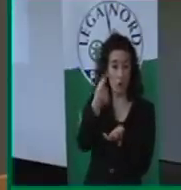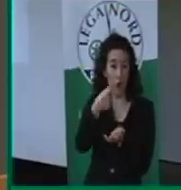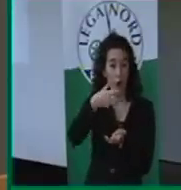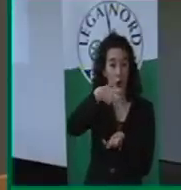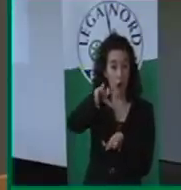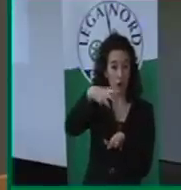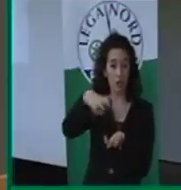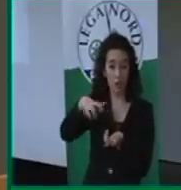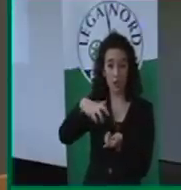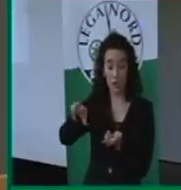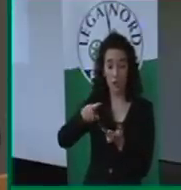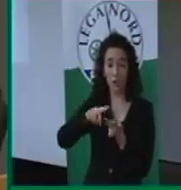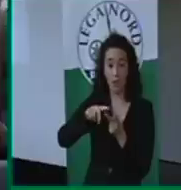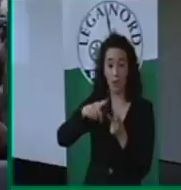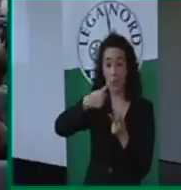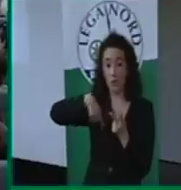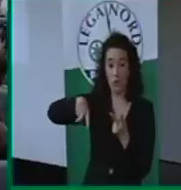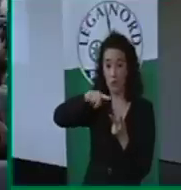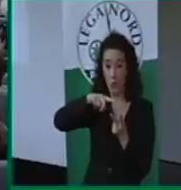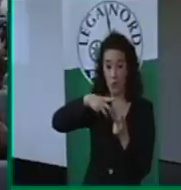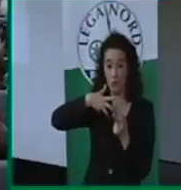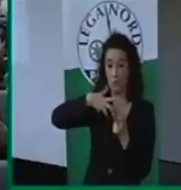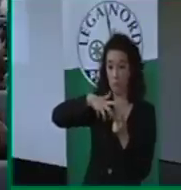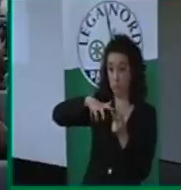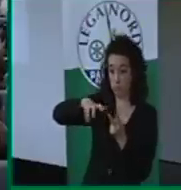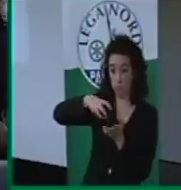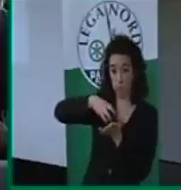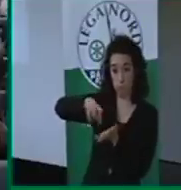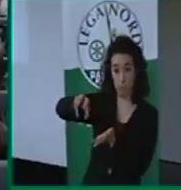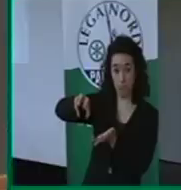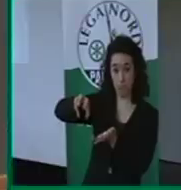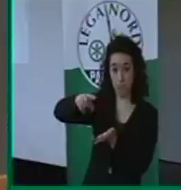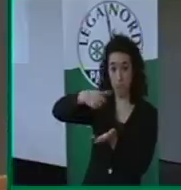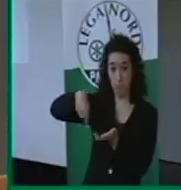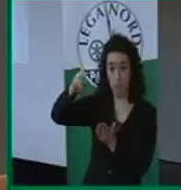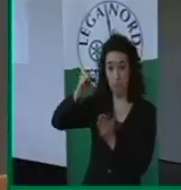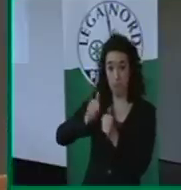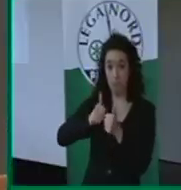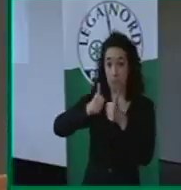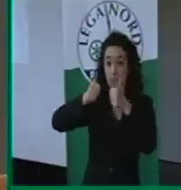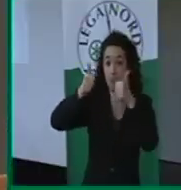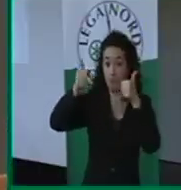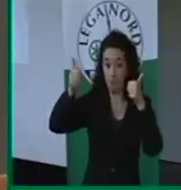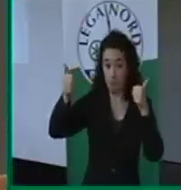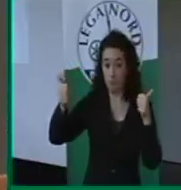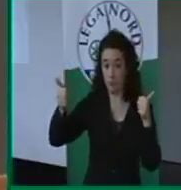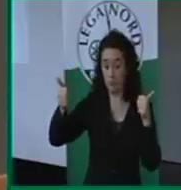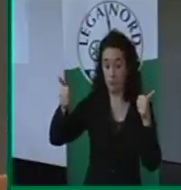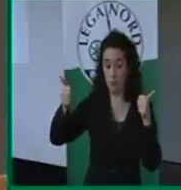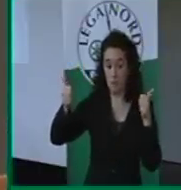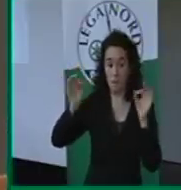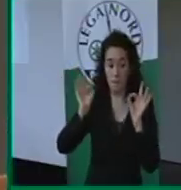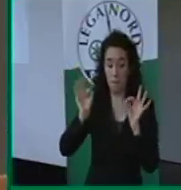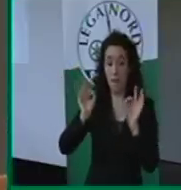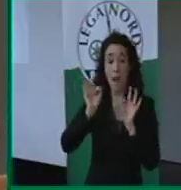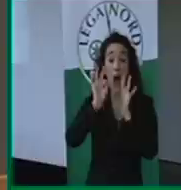Delta tra quello che noi versiamo e quello che incassiamo tende ad aumentare appunto la differenza è il fatto